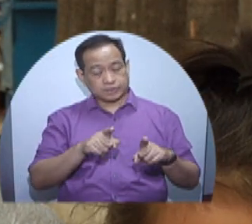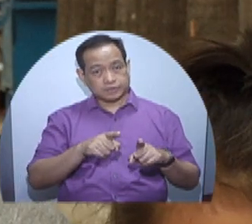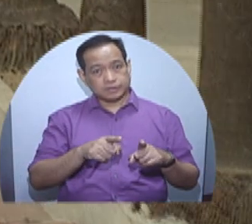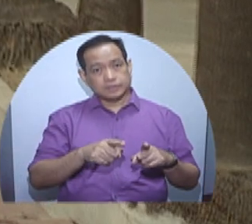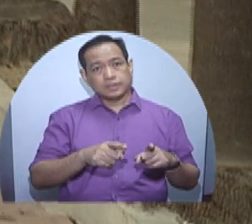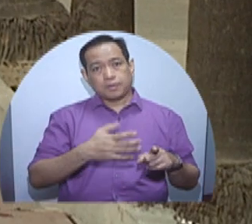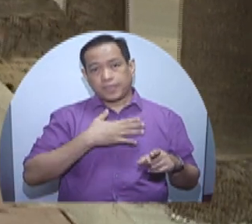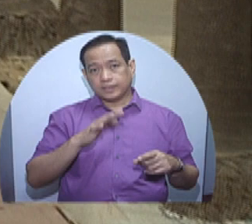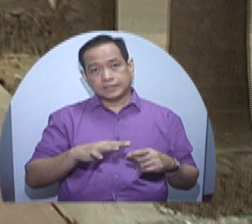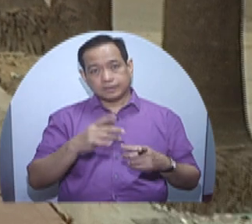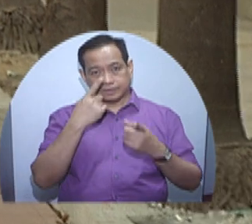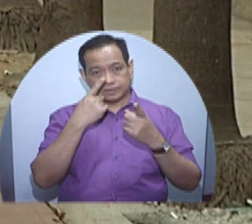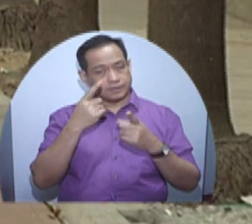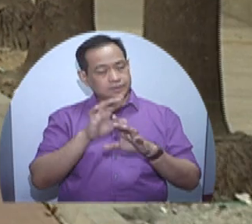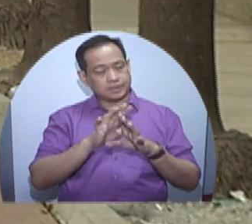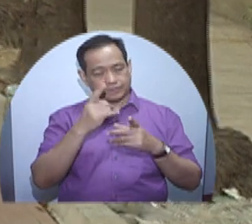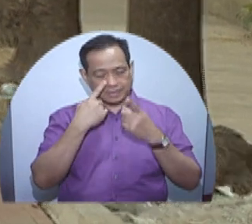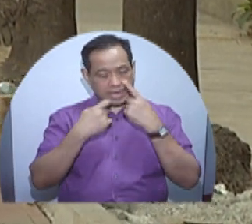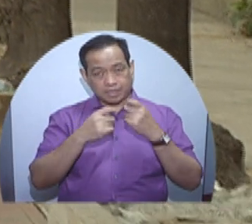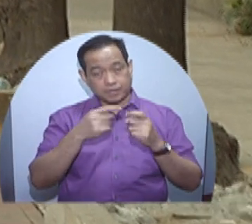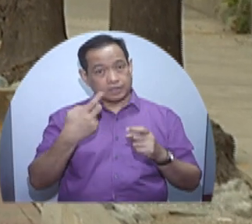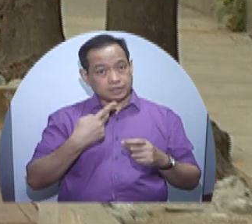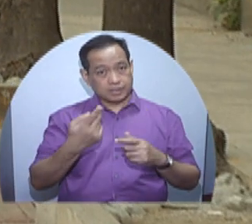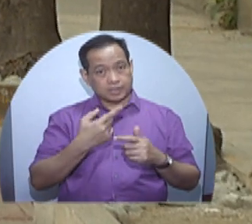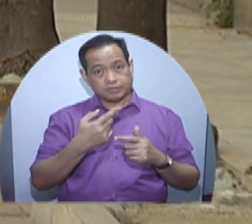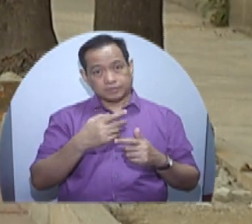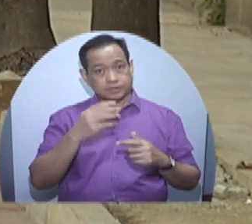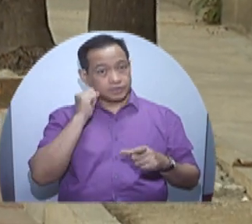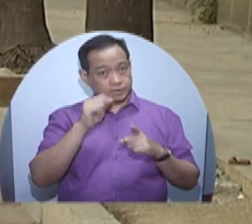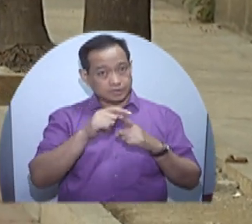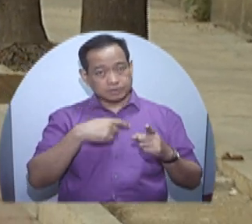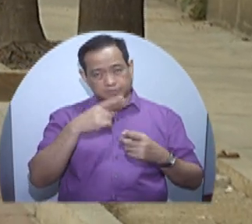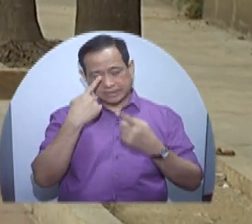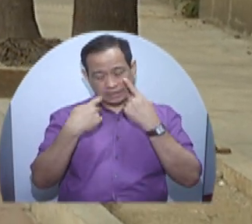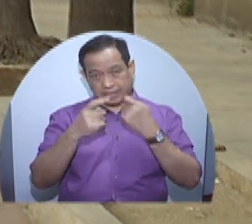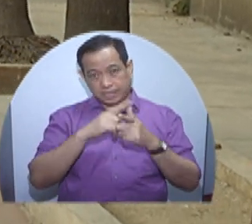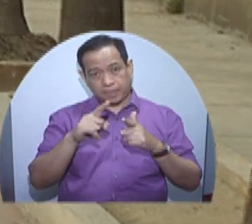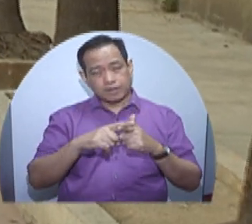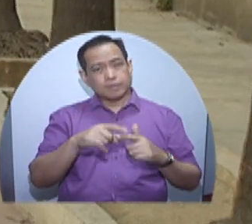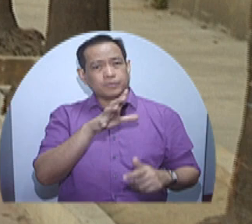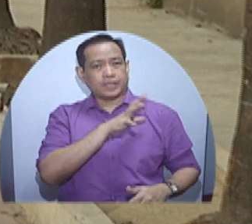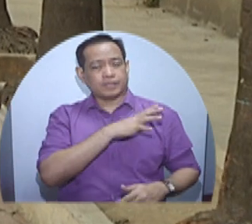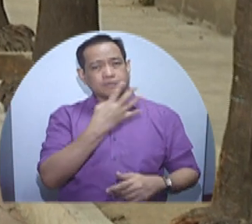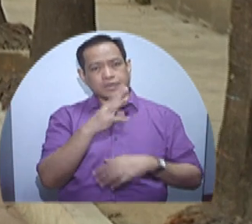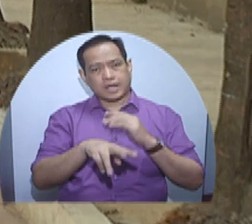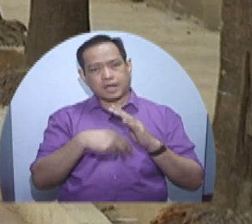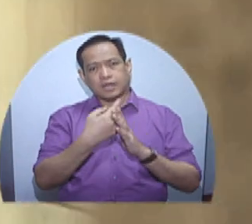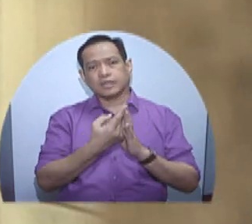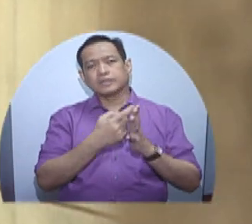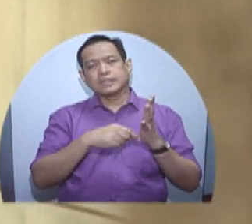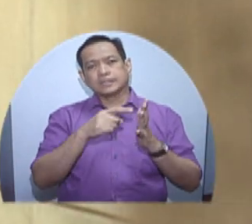hindi. Tapos tumagal po kaming naghintay mga 4 hours. So after noon, nung lumabas